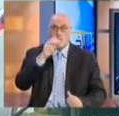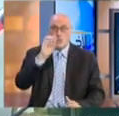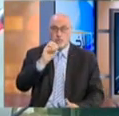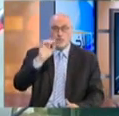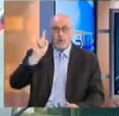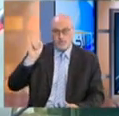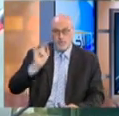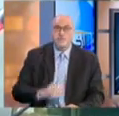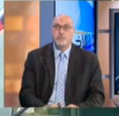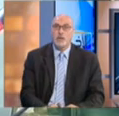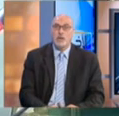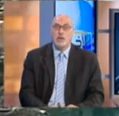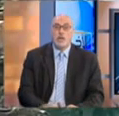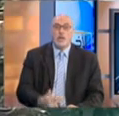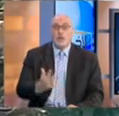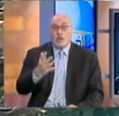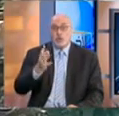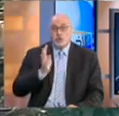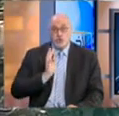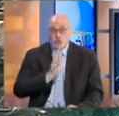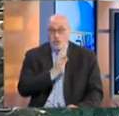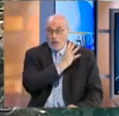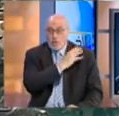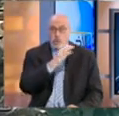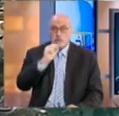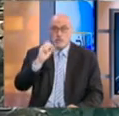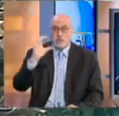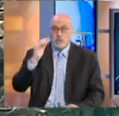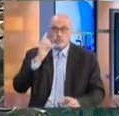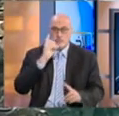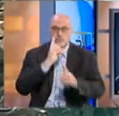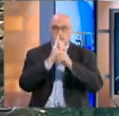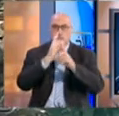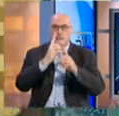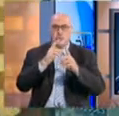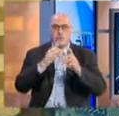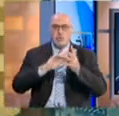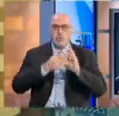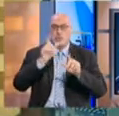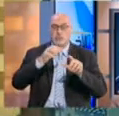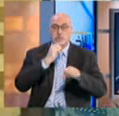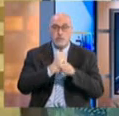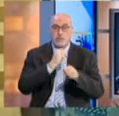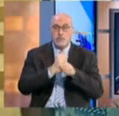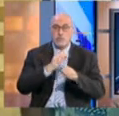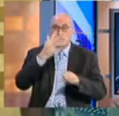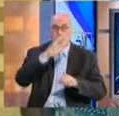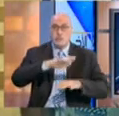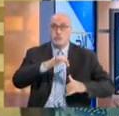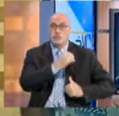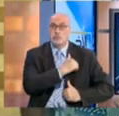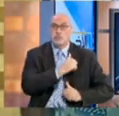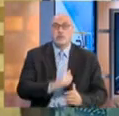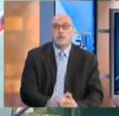للسيد الفريق لقاء مع إطارات الناحية العسكرية الخامسة، حيث ألقى خلاله كلمة توجيهية بثت إلى جميع وحدات